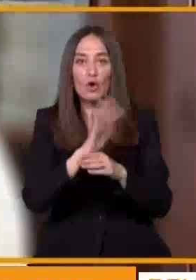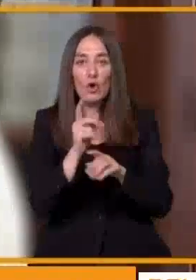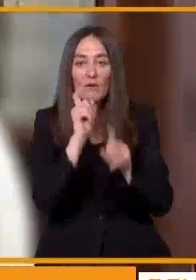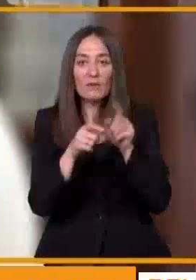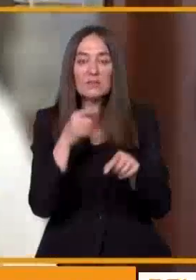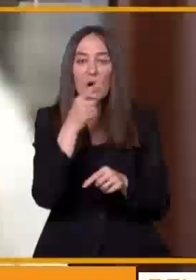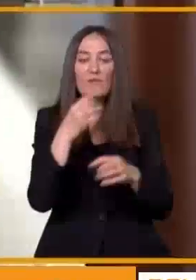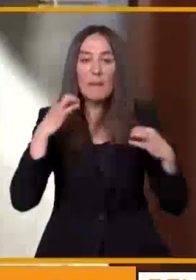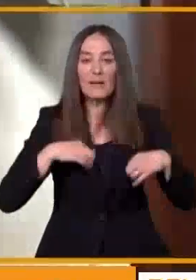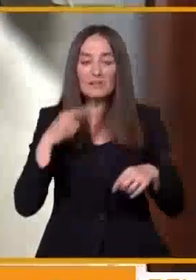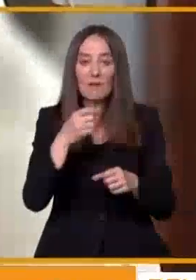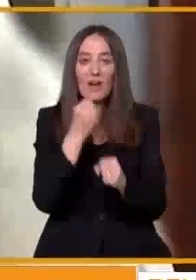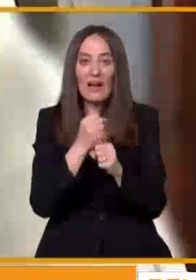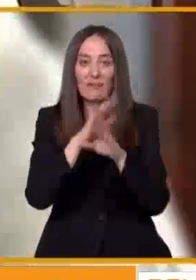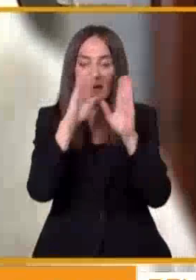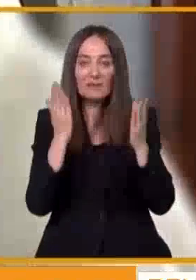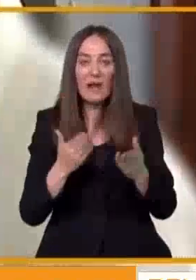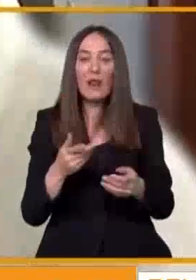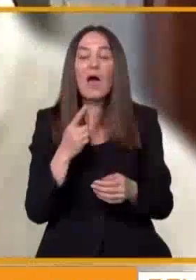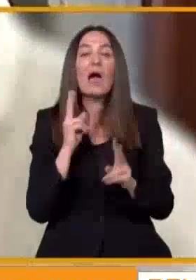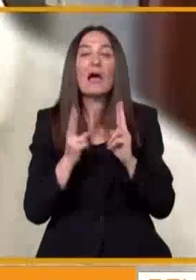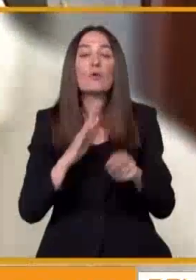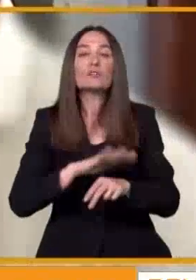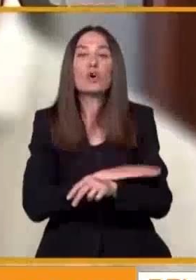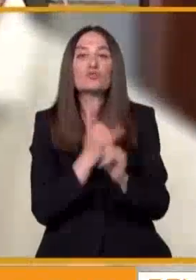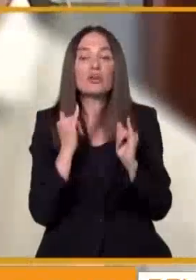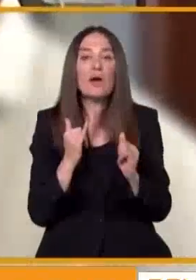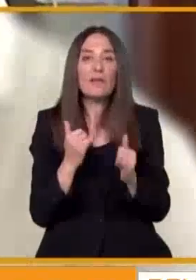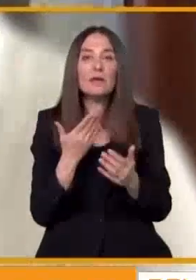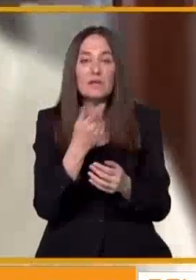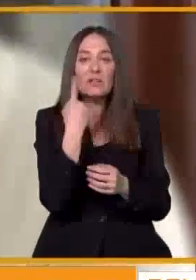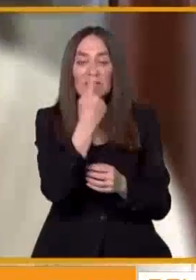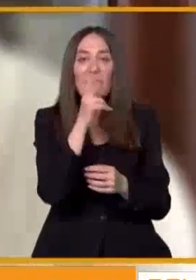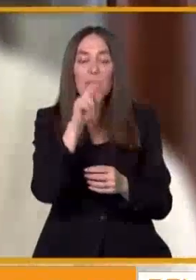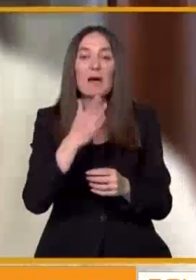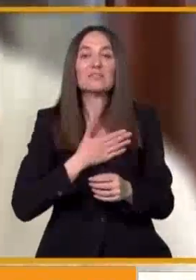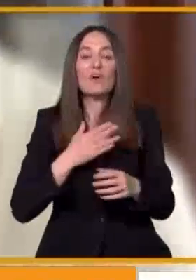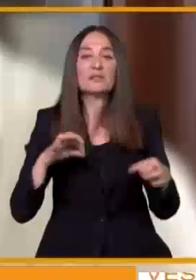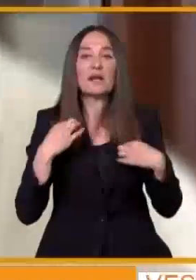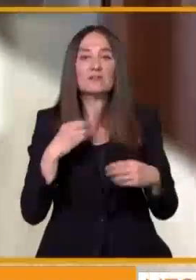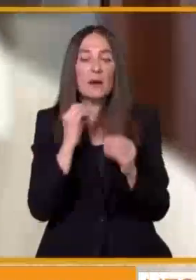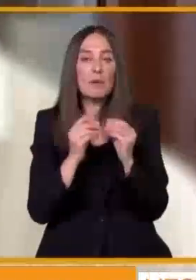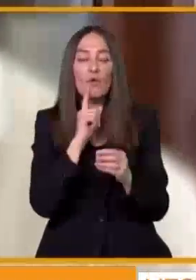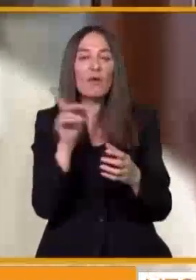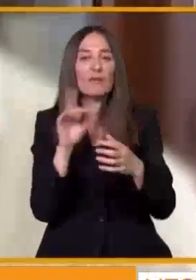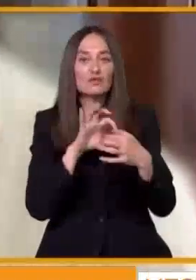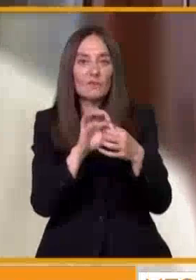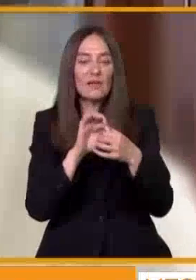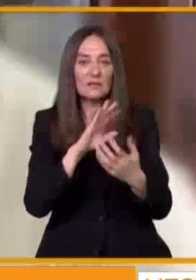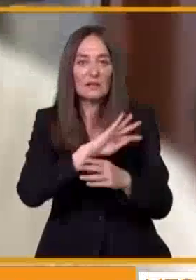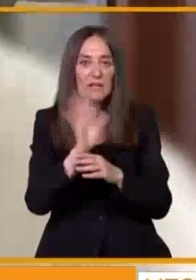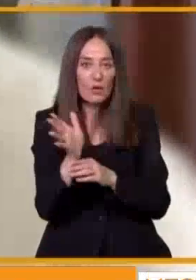i ovog radnog tela koji se odnosi na ekonomiju. On sam ima svoje zdravstvene probleme koji nisu vezani za